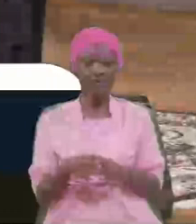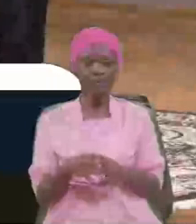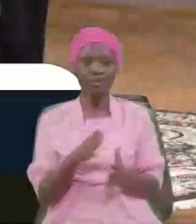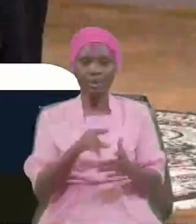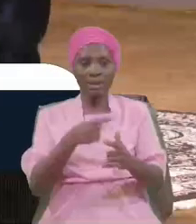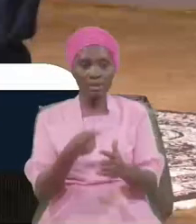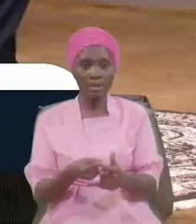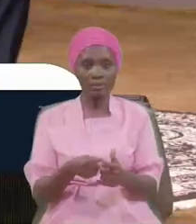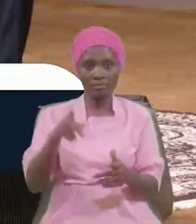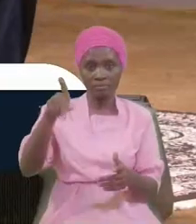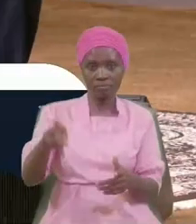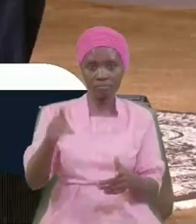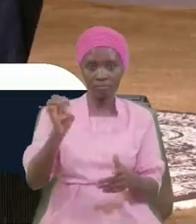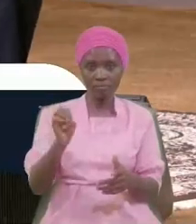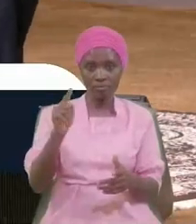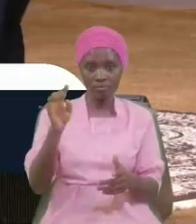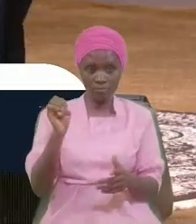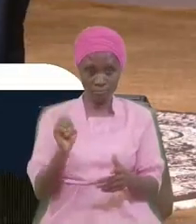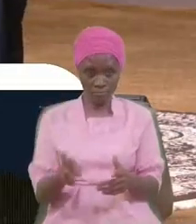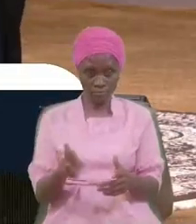38. Pierre leur dit,